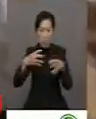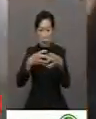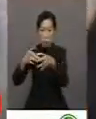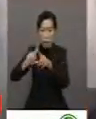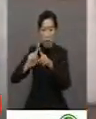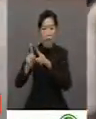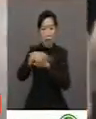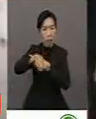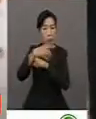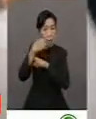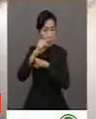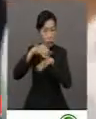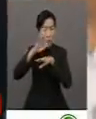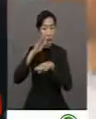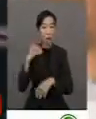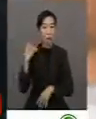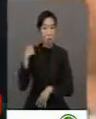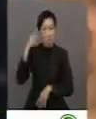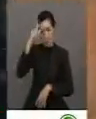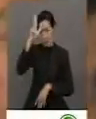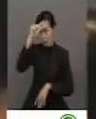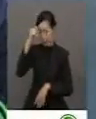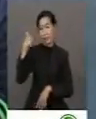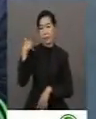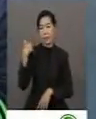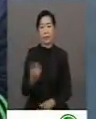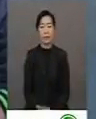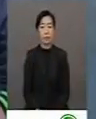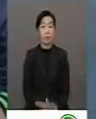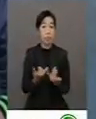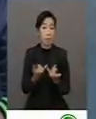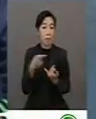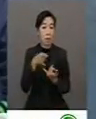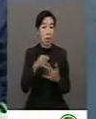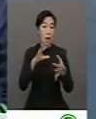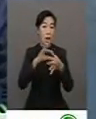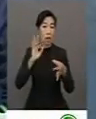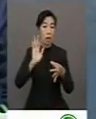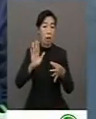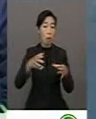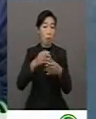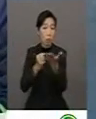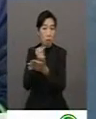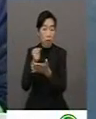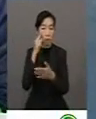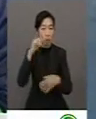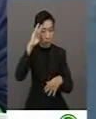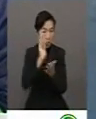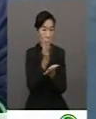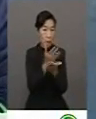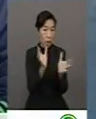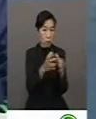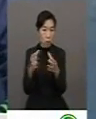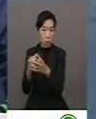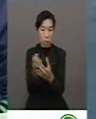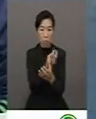การและก็มีตัวการใหญ่อยู่เบื้องหลังอีกด้วยค่ะและสำหรับคดีนี้นะคะตำรวจได้แบ่งชุดทำงานเป็นคร่าวๆ2ชุดค่ะ